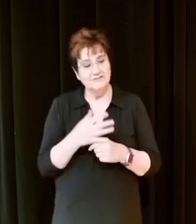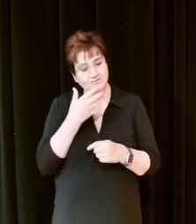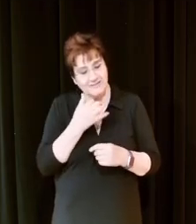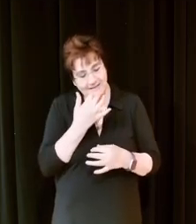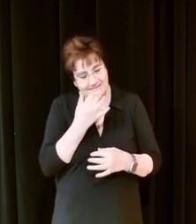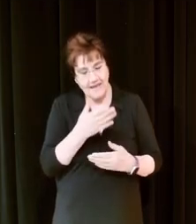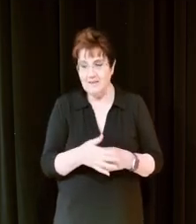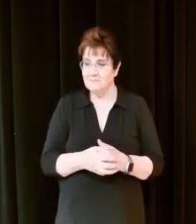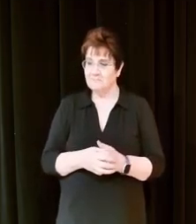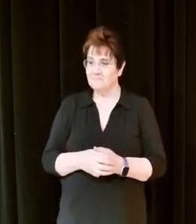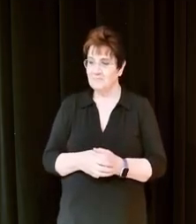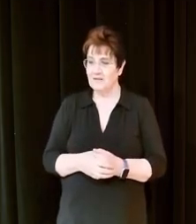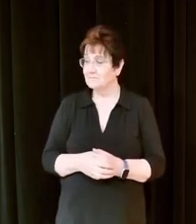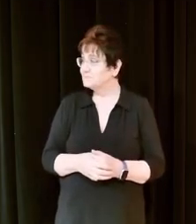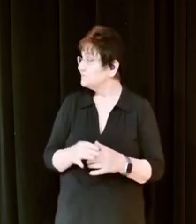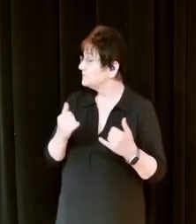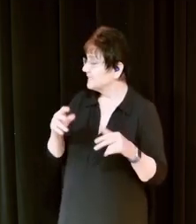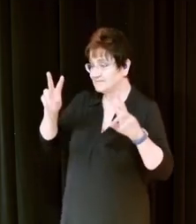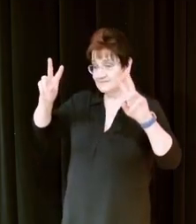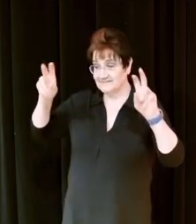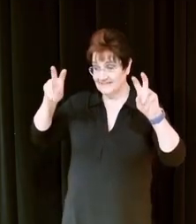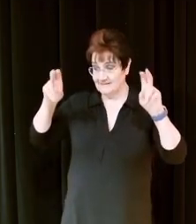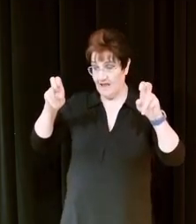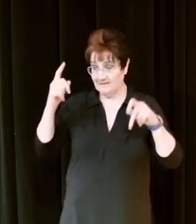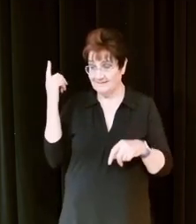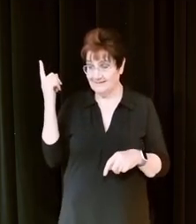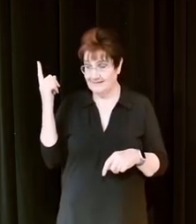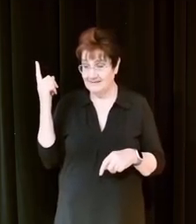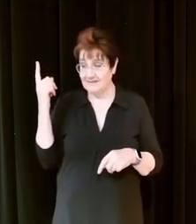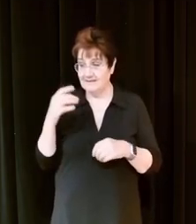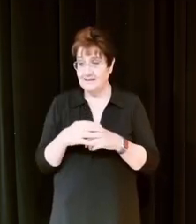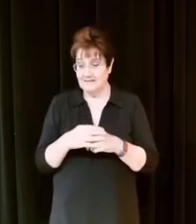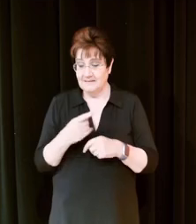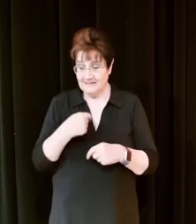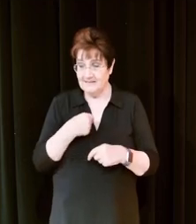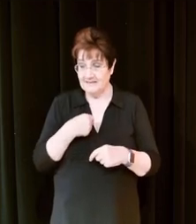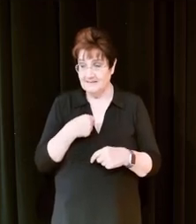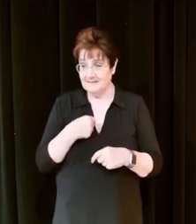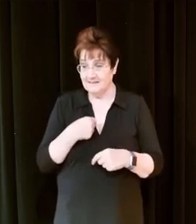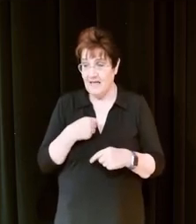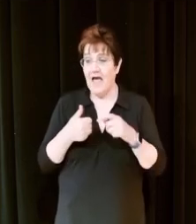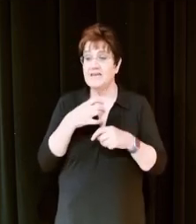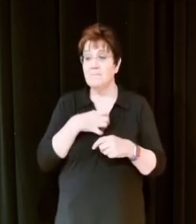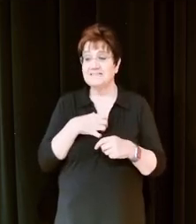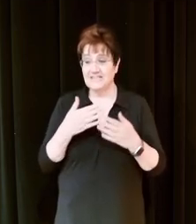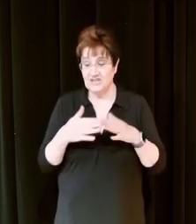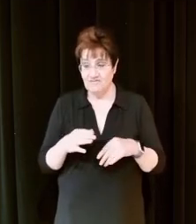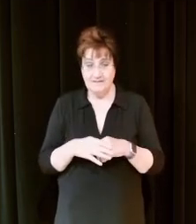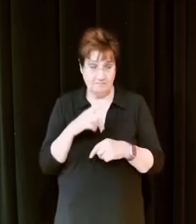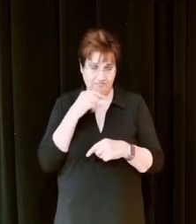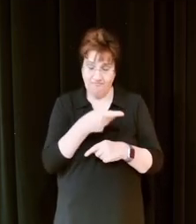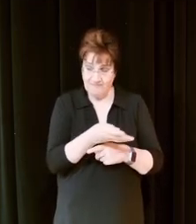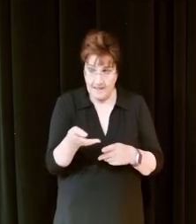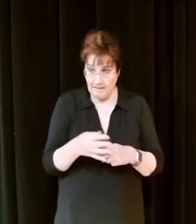erzählen. Und das sind jetzt Zitate, Auszüge, die ich Ihnen mitbringe. Ich war eine ihrer 4 Patientinnen. Sie werden sich